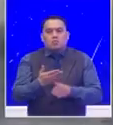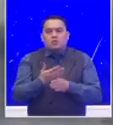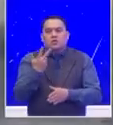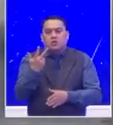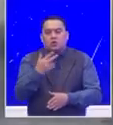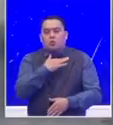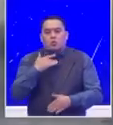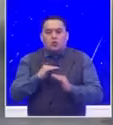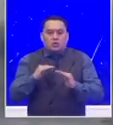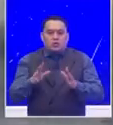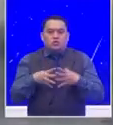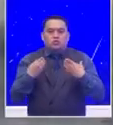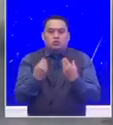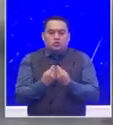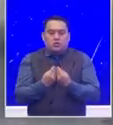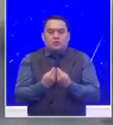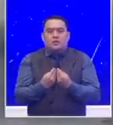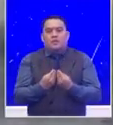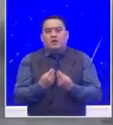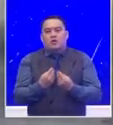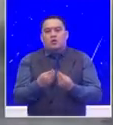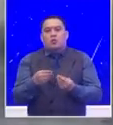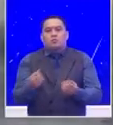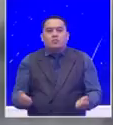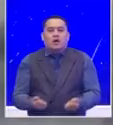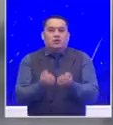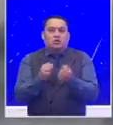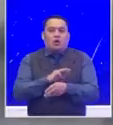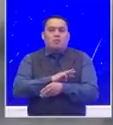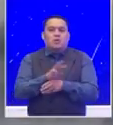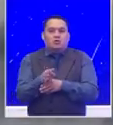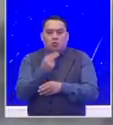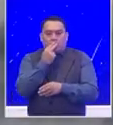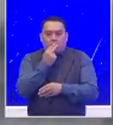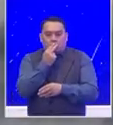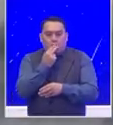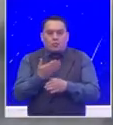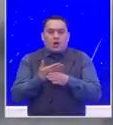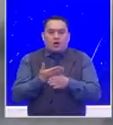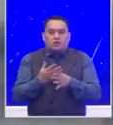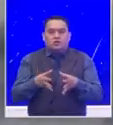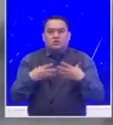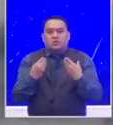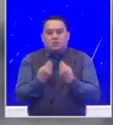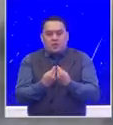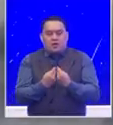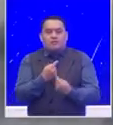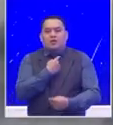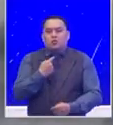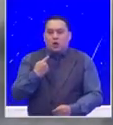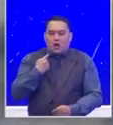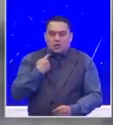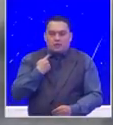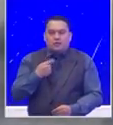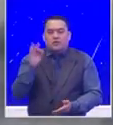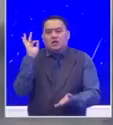троим многодетным социально уязвимым семьям. Существенную поддержку в обеспечении продуктами нам оказала семья Ушкемпировых из Талдыкургана.